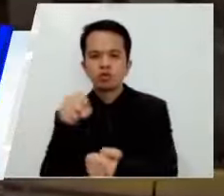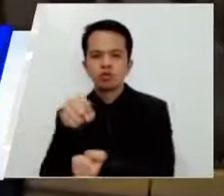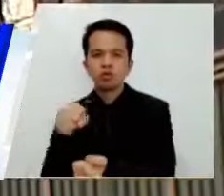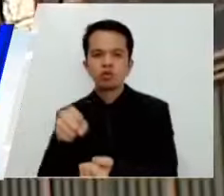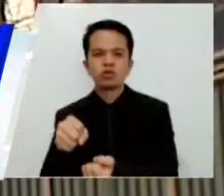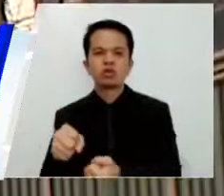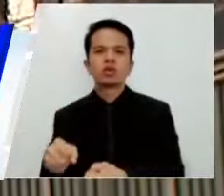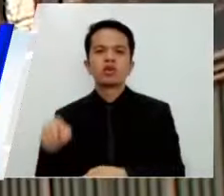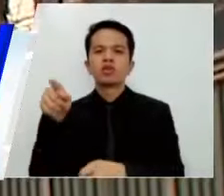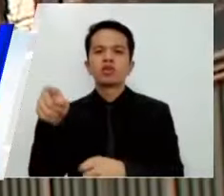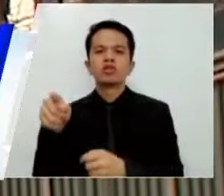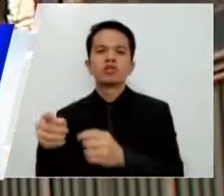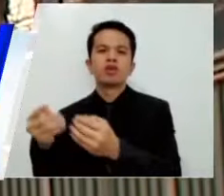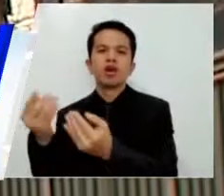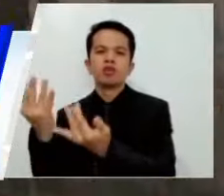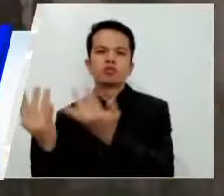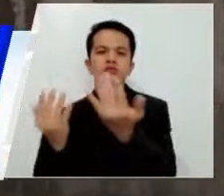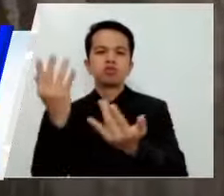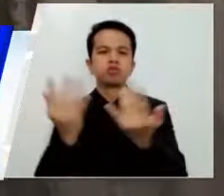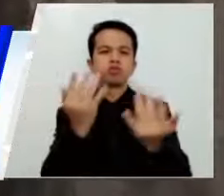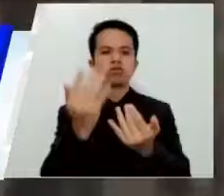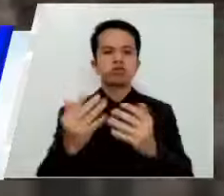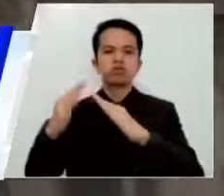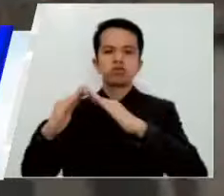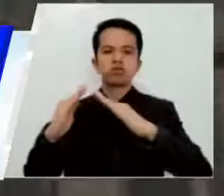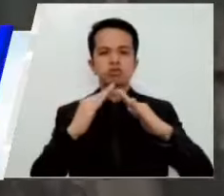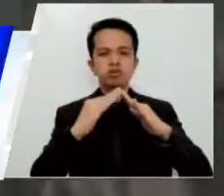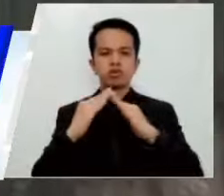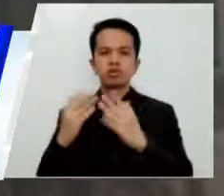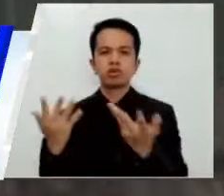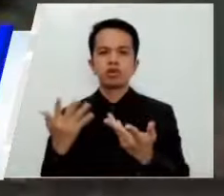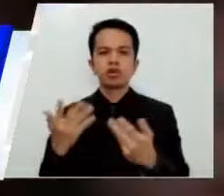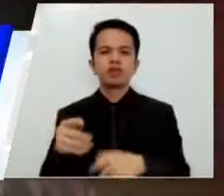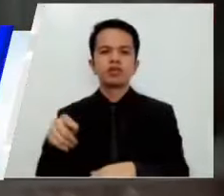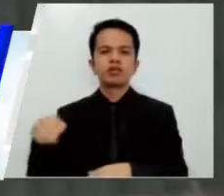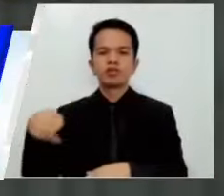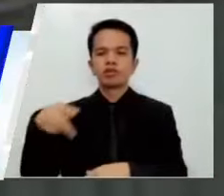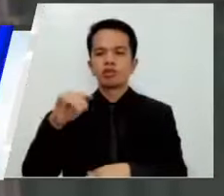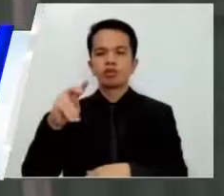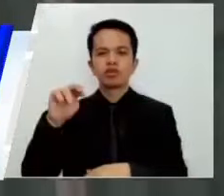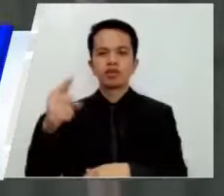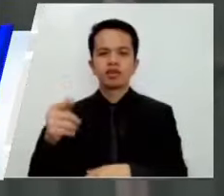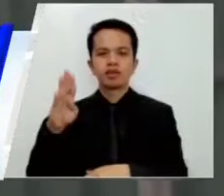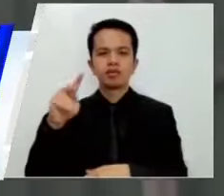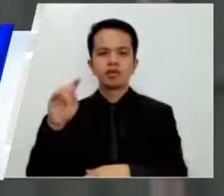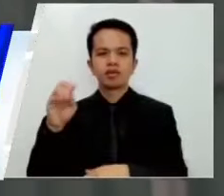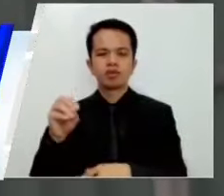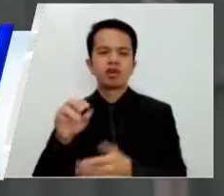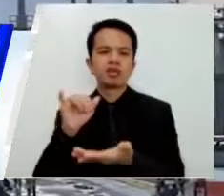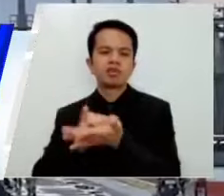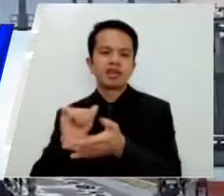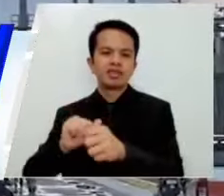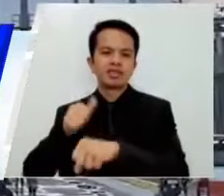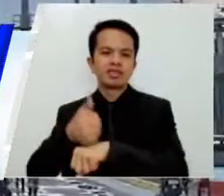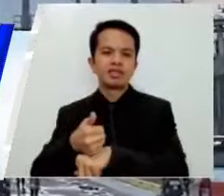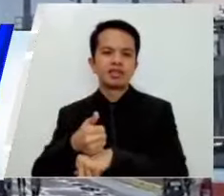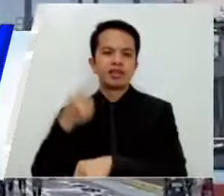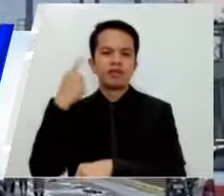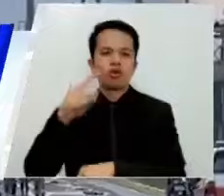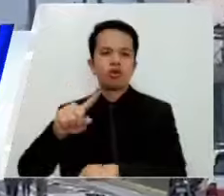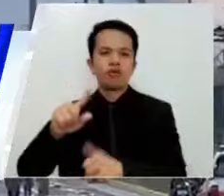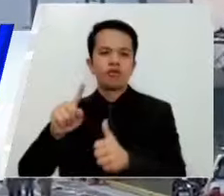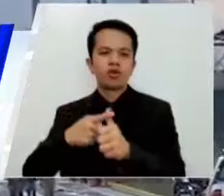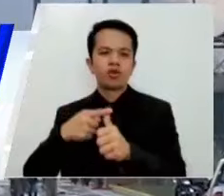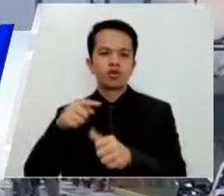sa mga kabahayan sa Isla Puting Bato. Bago mag alas 4 ng hapon nang ideklara ng BFP ang first alarm. Pero